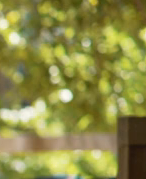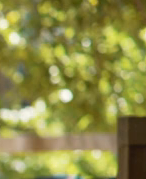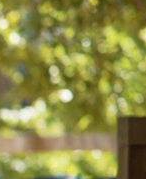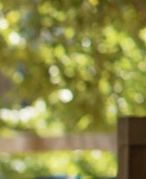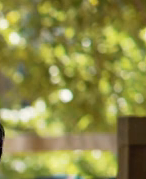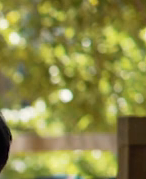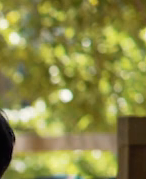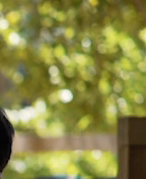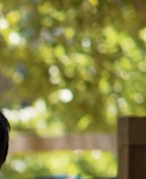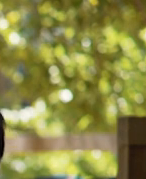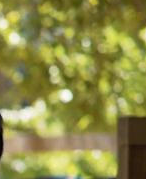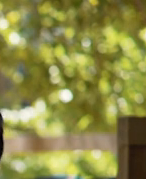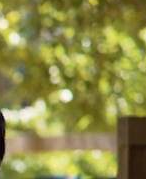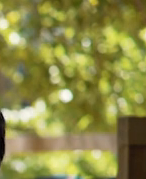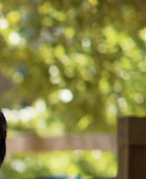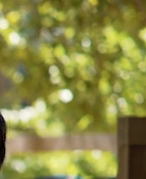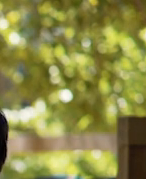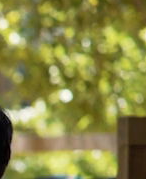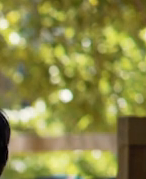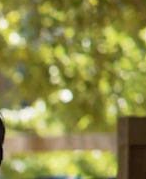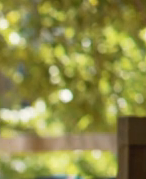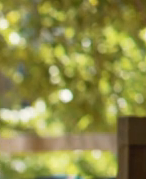Ამ მიმართულებით სიმართლე რომ გითხრათ,